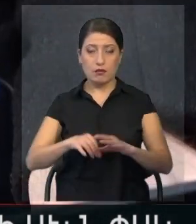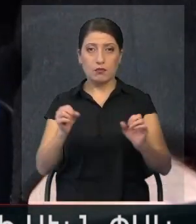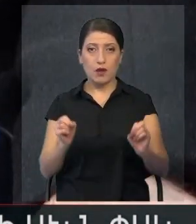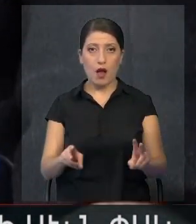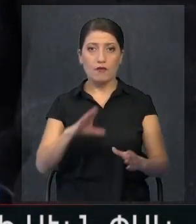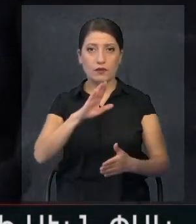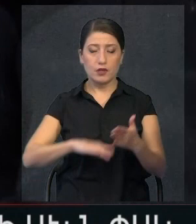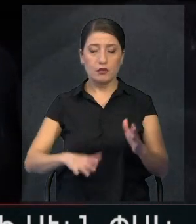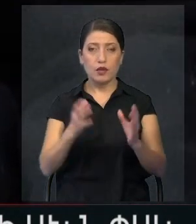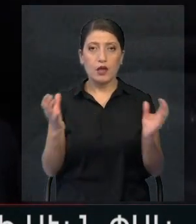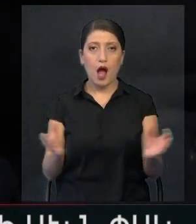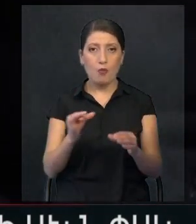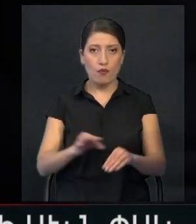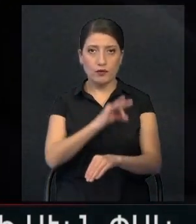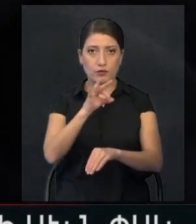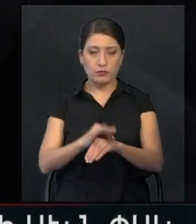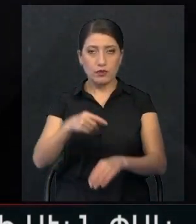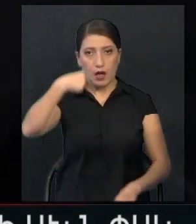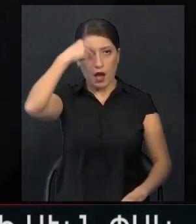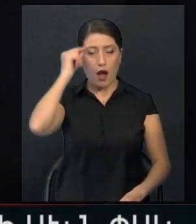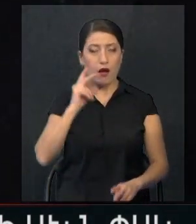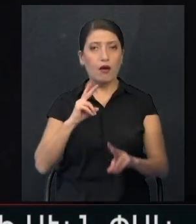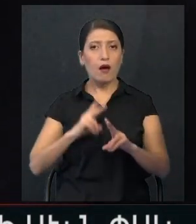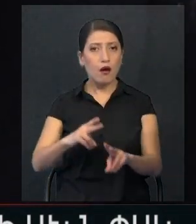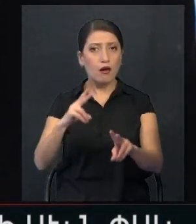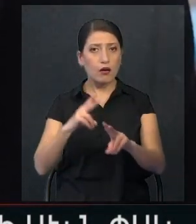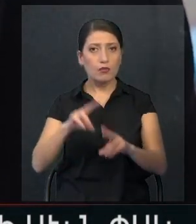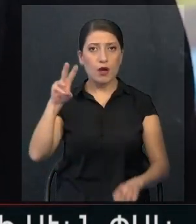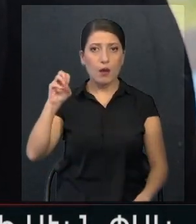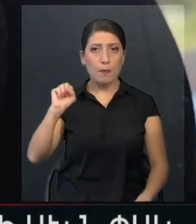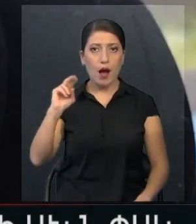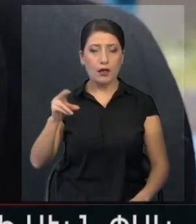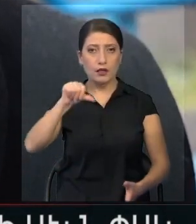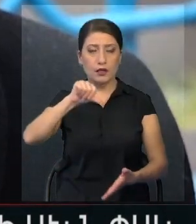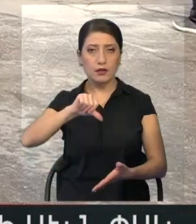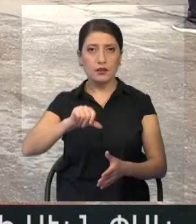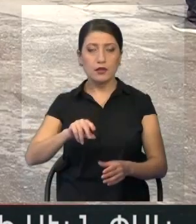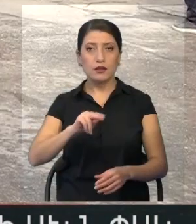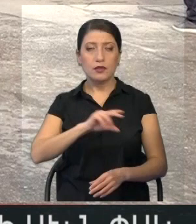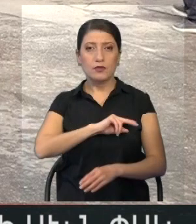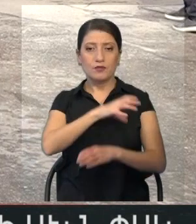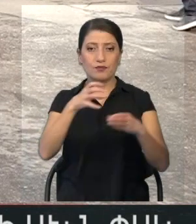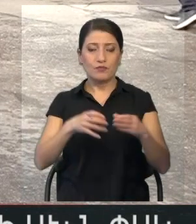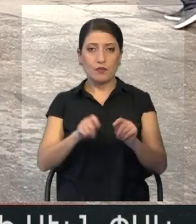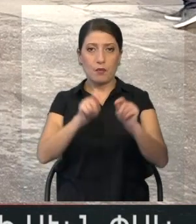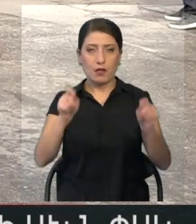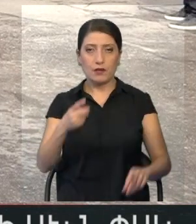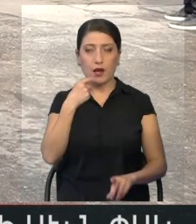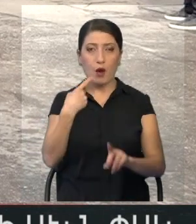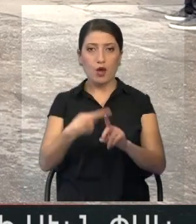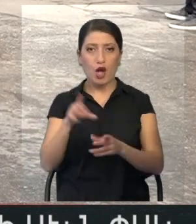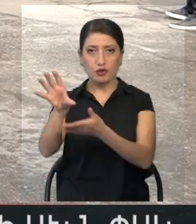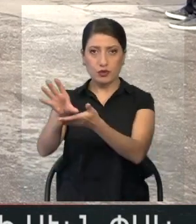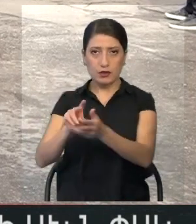ապահովման երաշխիքների։ Ադրբեջանն է խոչընդոտում, որ ՄԱԿ-ի ներկայացուցչություն բացվի Ստեփանակերտում Կարմիր խաչի օրինակով,